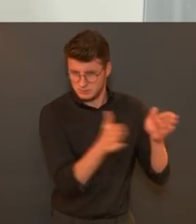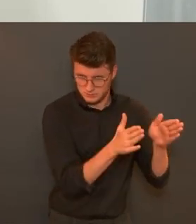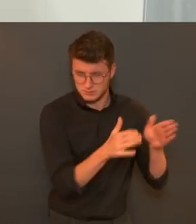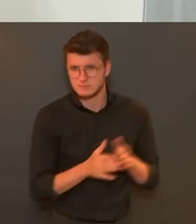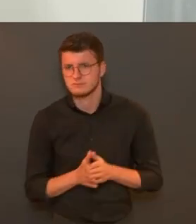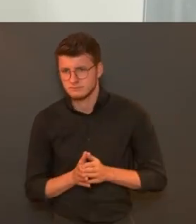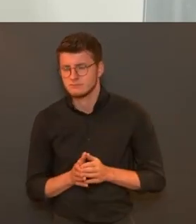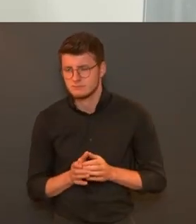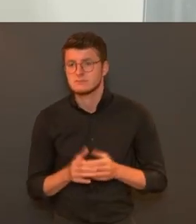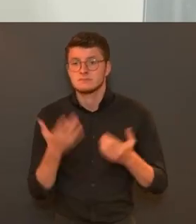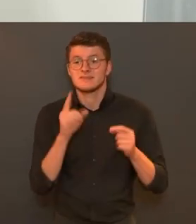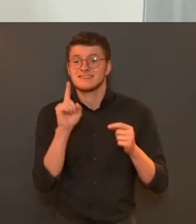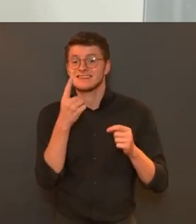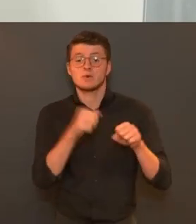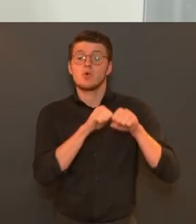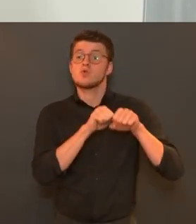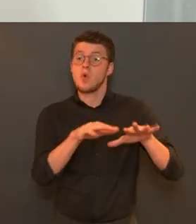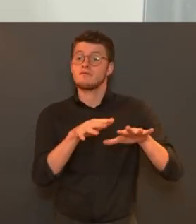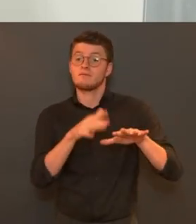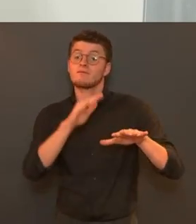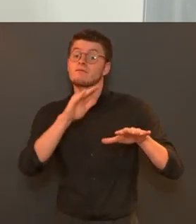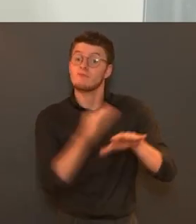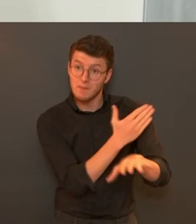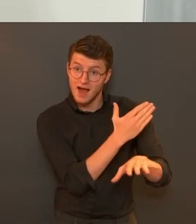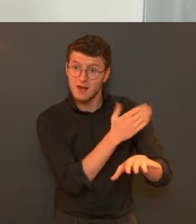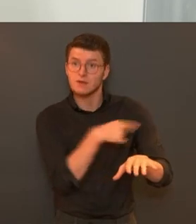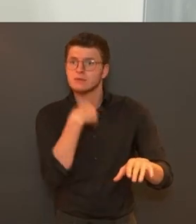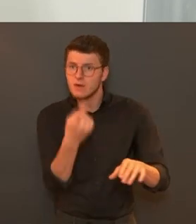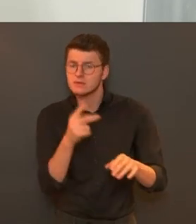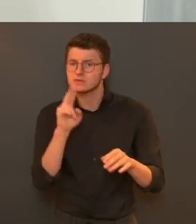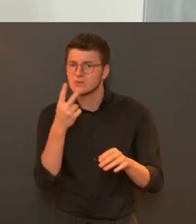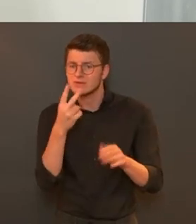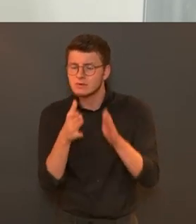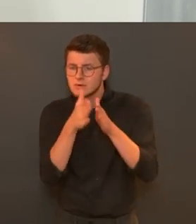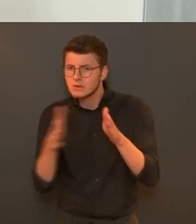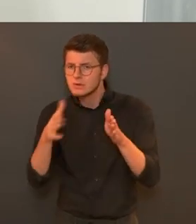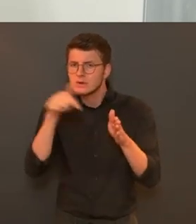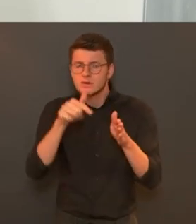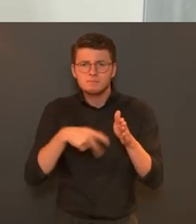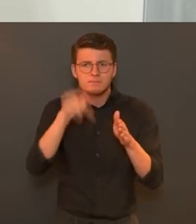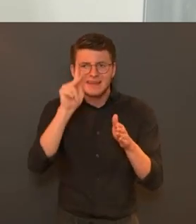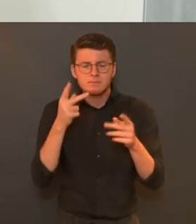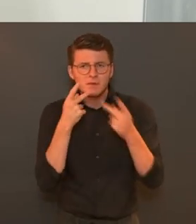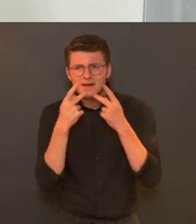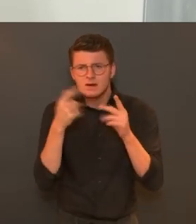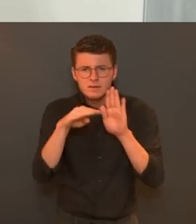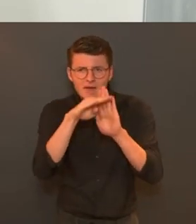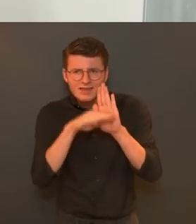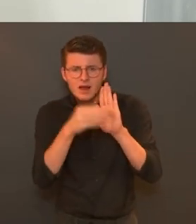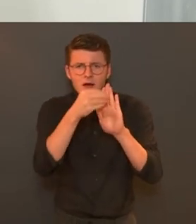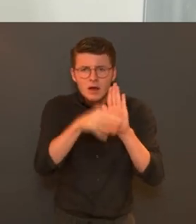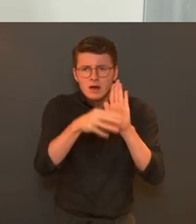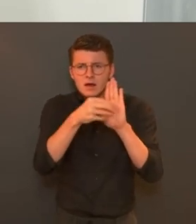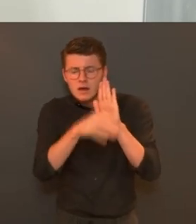première période. À la fin de cette première période, nous avons fait des efforts pour essayer de